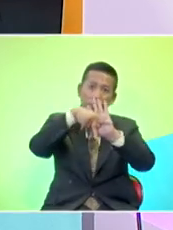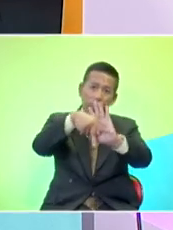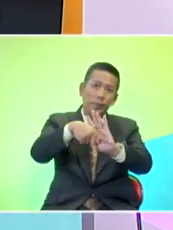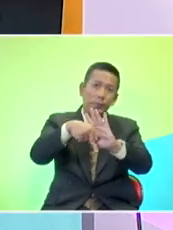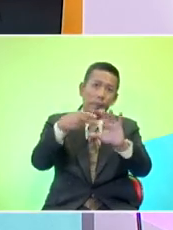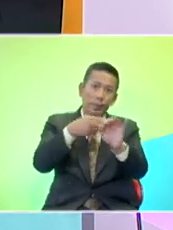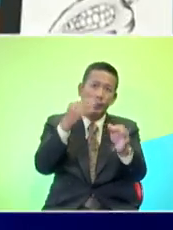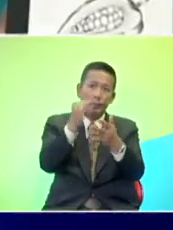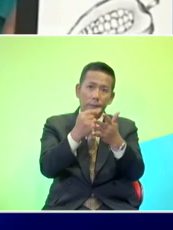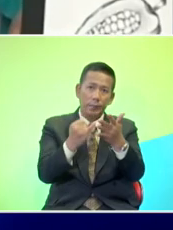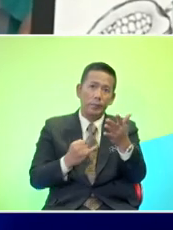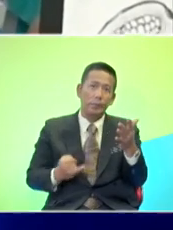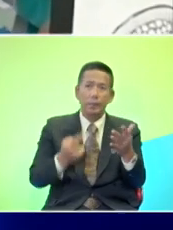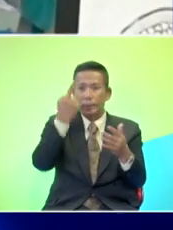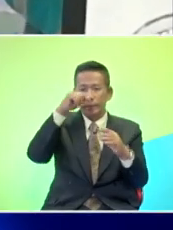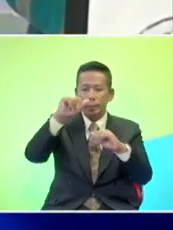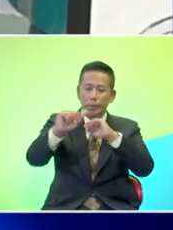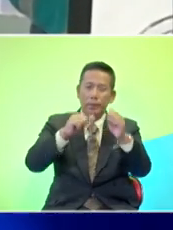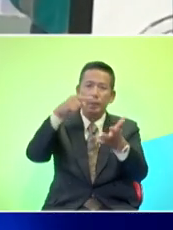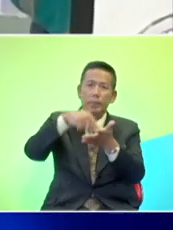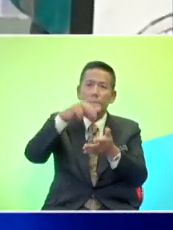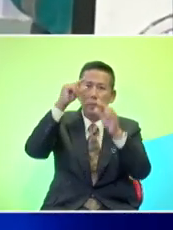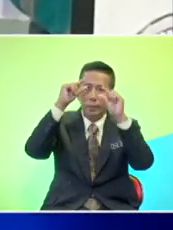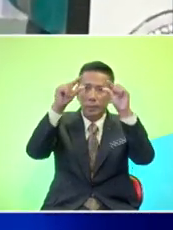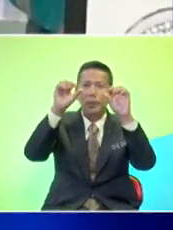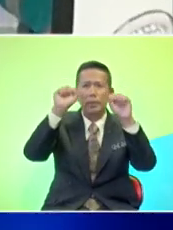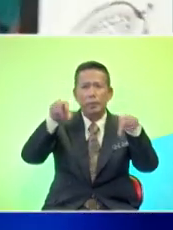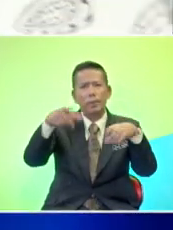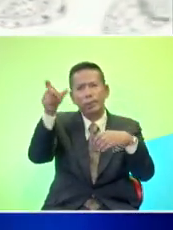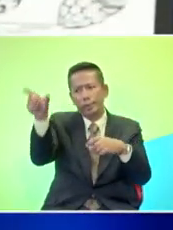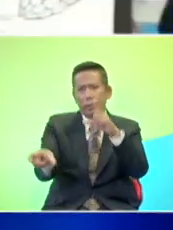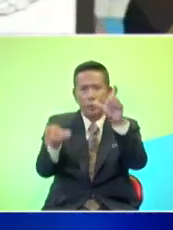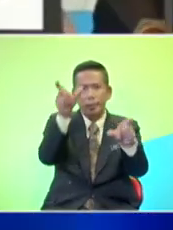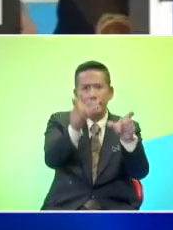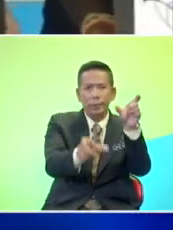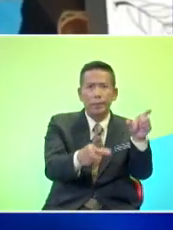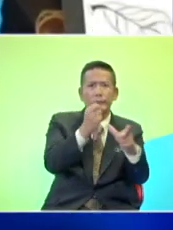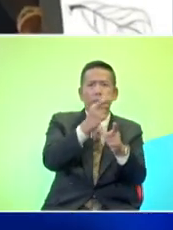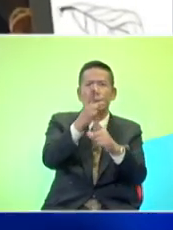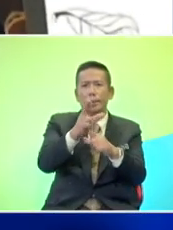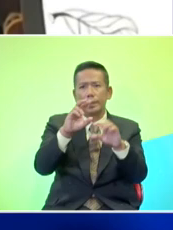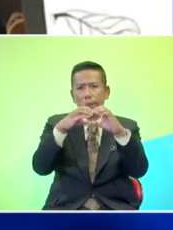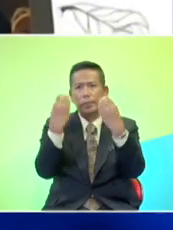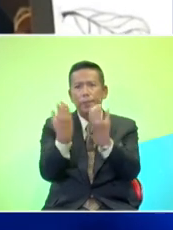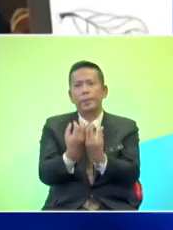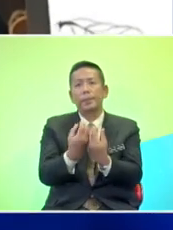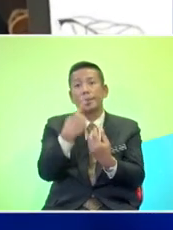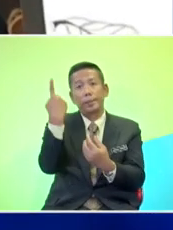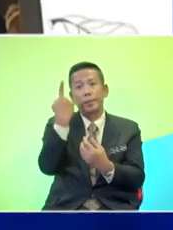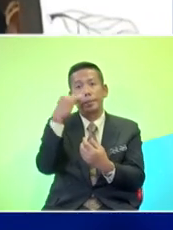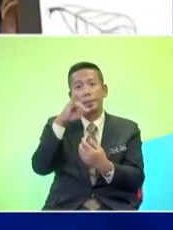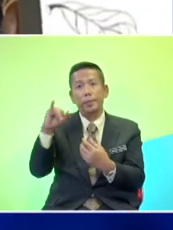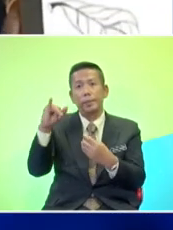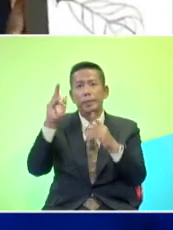mereka hasyikan oke untuk activity ini guru-guru boleh buat secari individu maupun berkumpulan kebiasaannya kalau kelas kucing